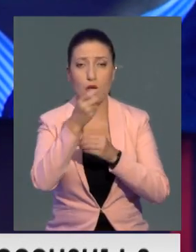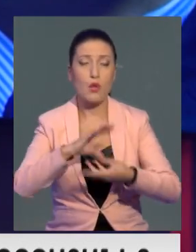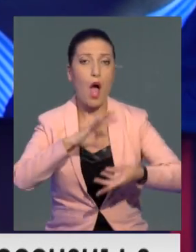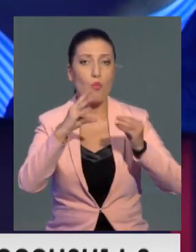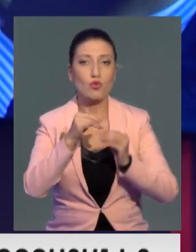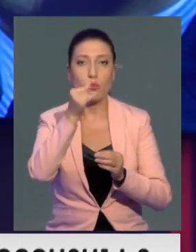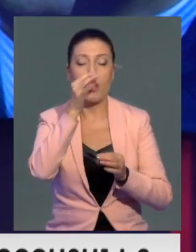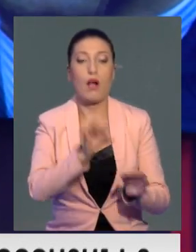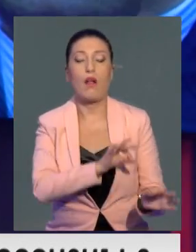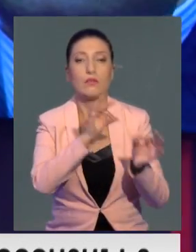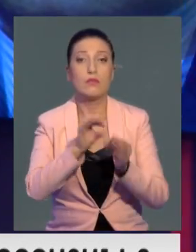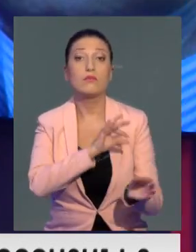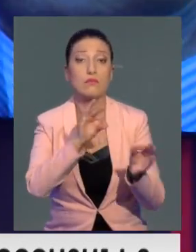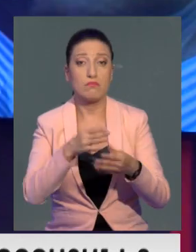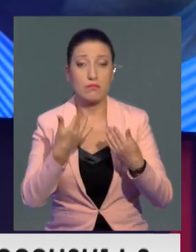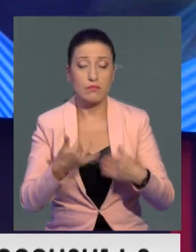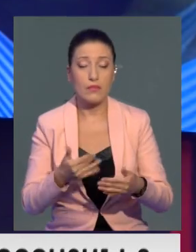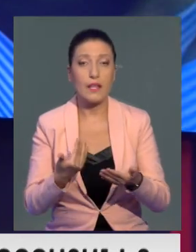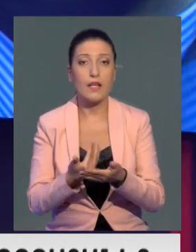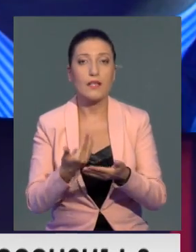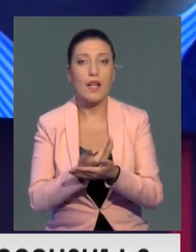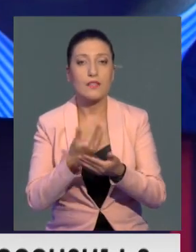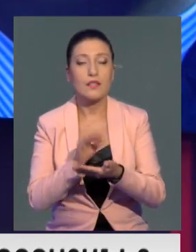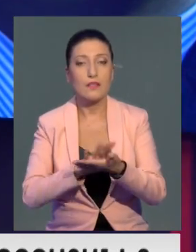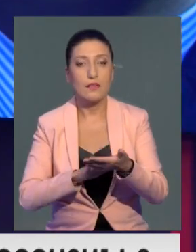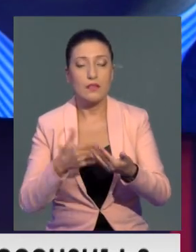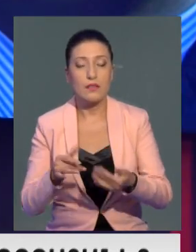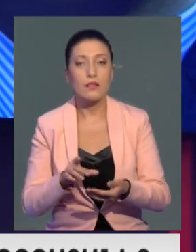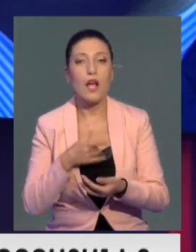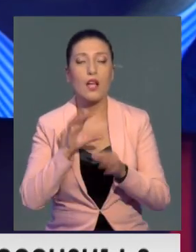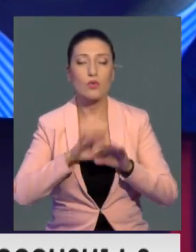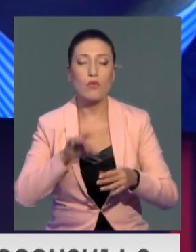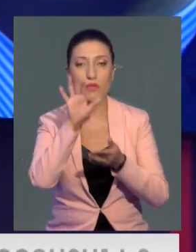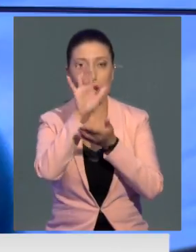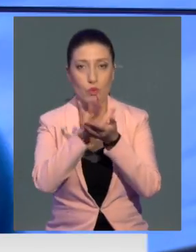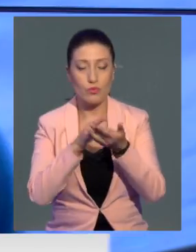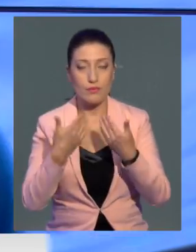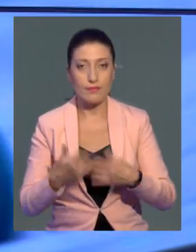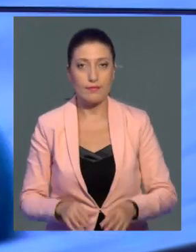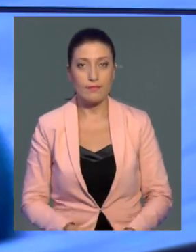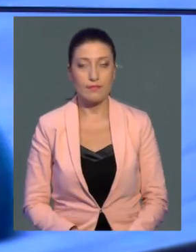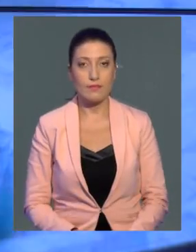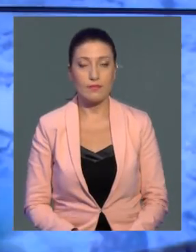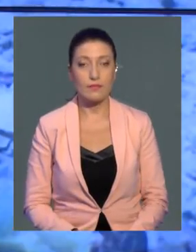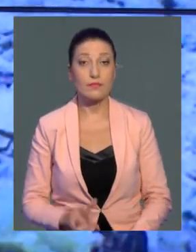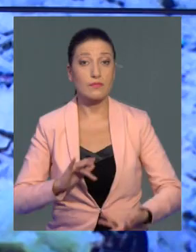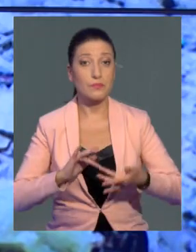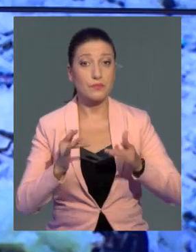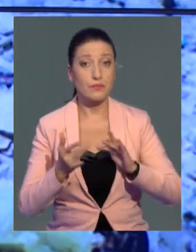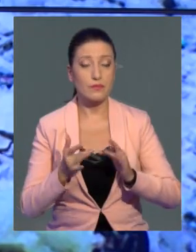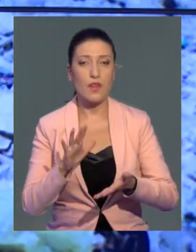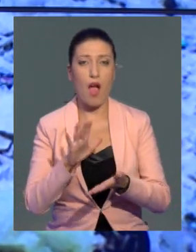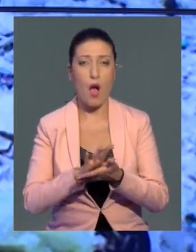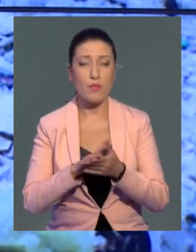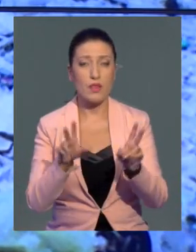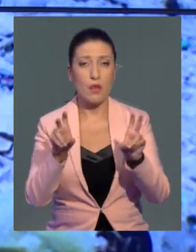տեղադրվի տեքստից հետո հղման մեջ, գրել է թերթը Հայցել Թորոսյանի և ընթերցողների ներողամտությունը։ Սոցցանցերում աղբի թեման այսօր ավելի